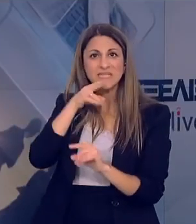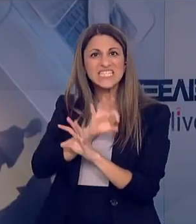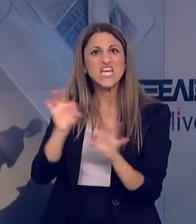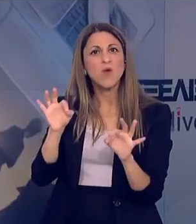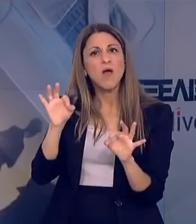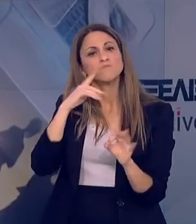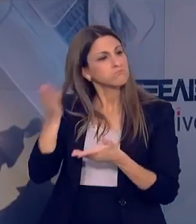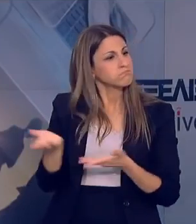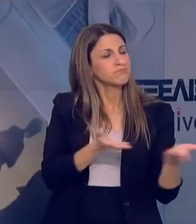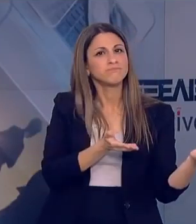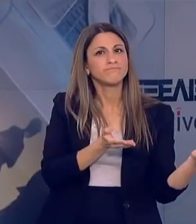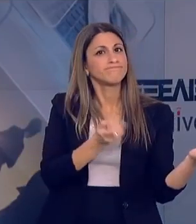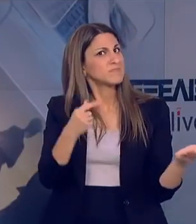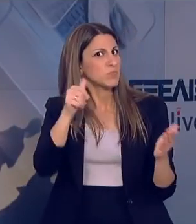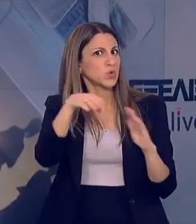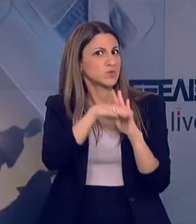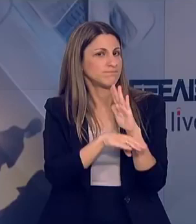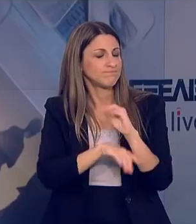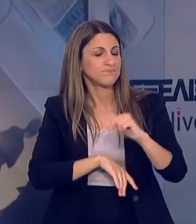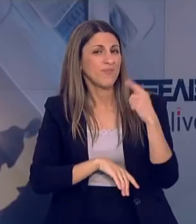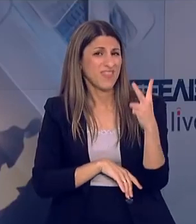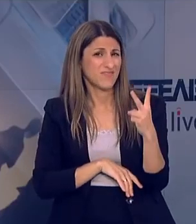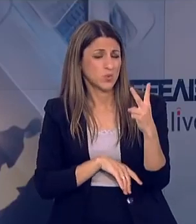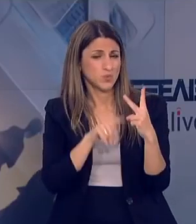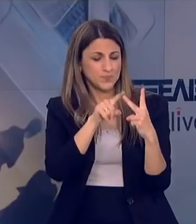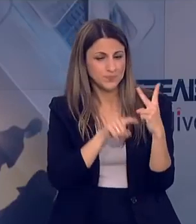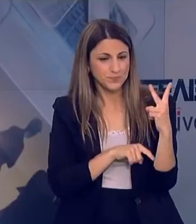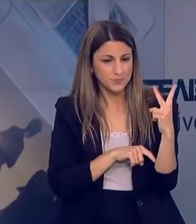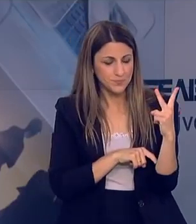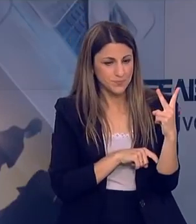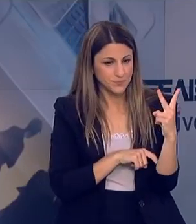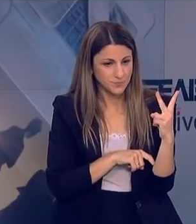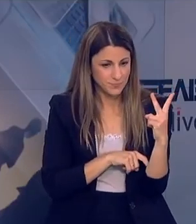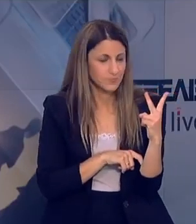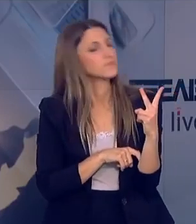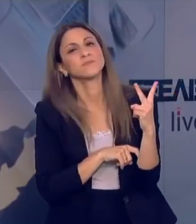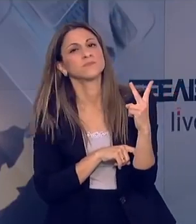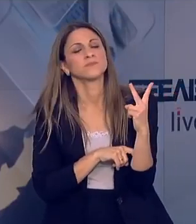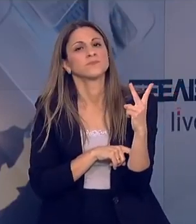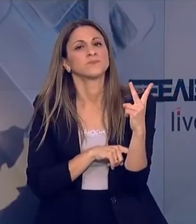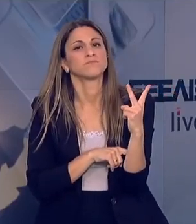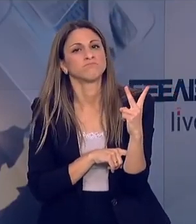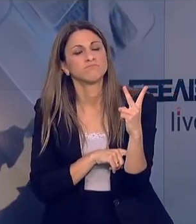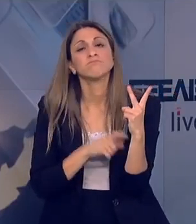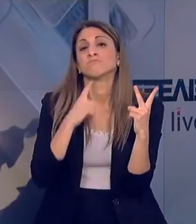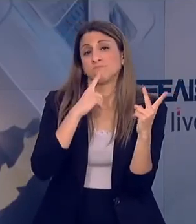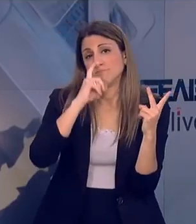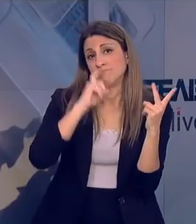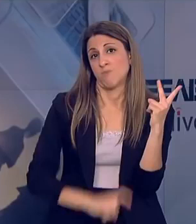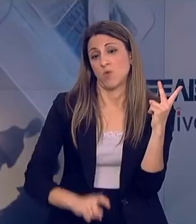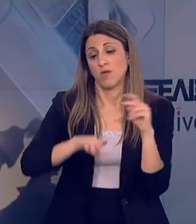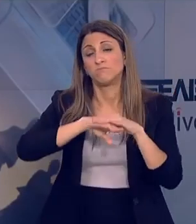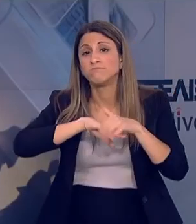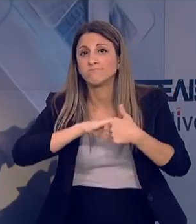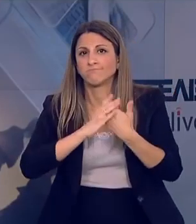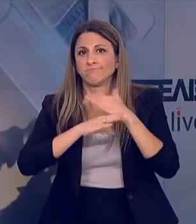αντίσωμα. Αυτός είναι ένας κανόνας. Ένας δεύτερος κανόνας είναι ότι σίγουρα η μετακίνηση θα γίνεται με κανόνες υγιεινής, οι οποίοι